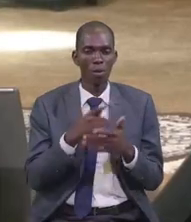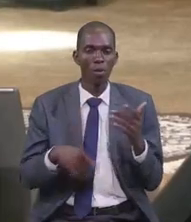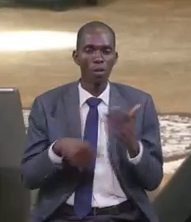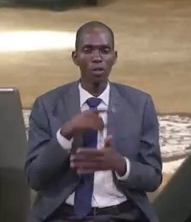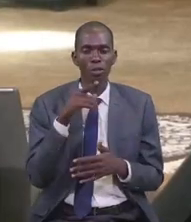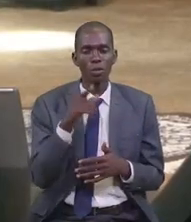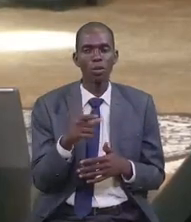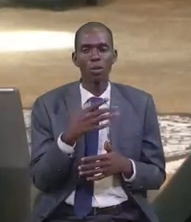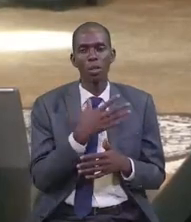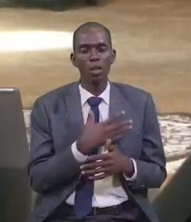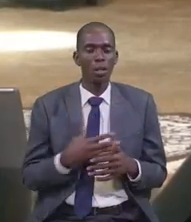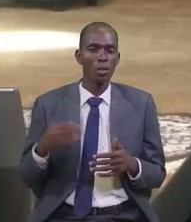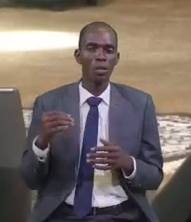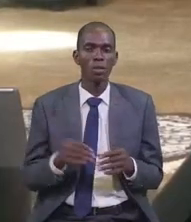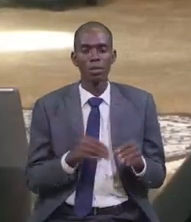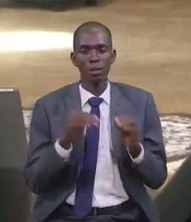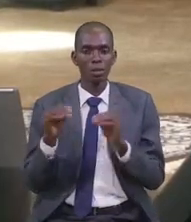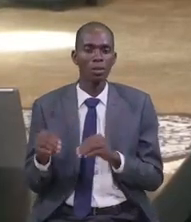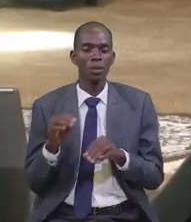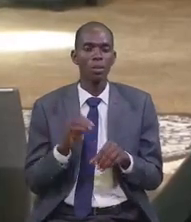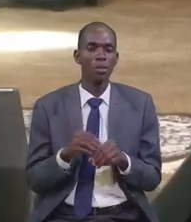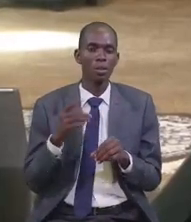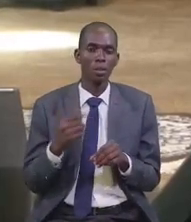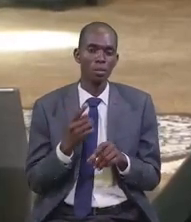sous tes yeux.